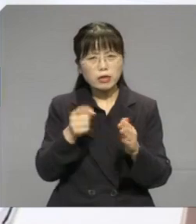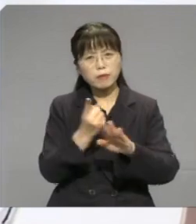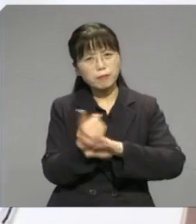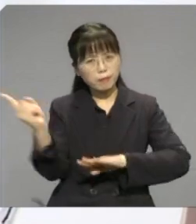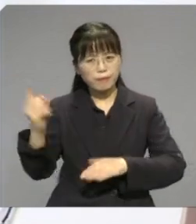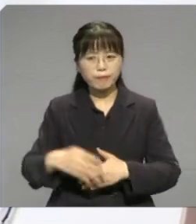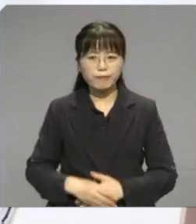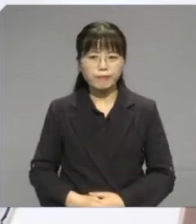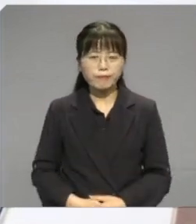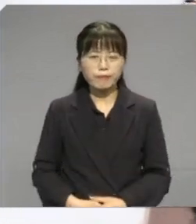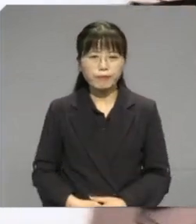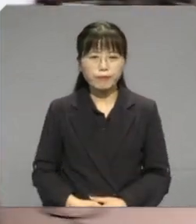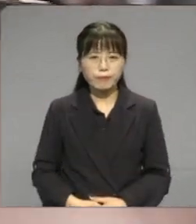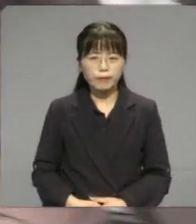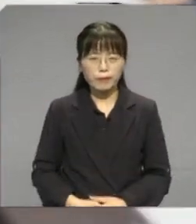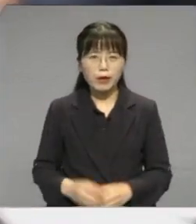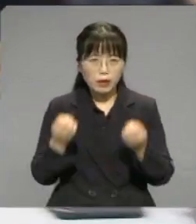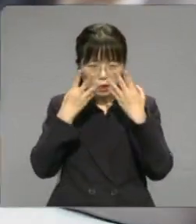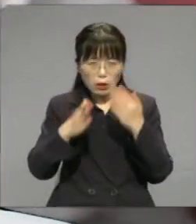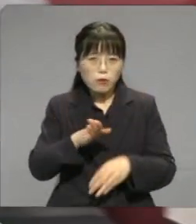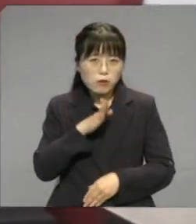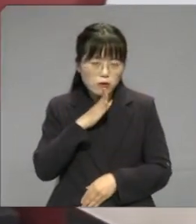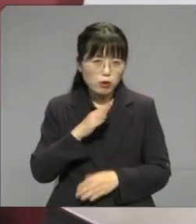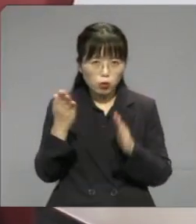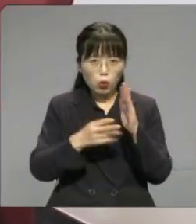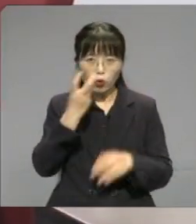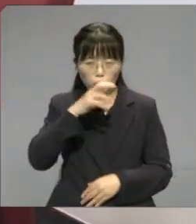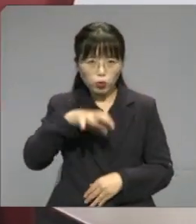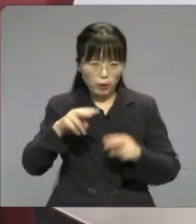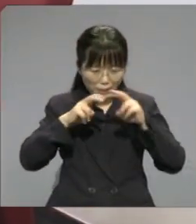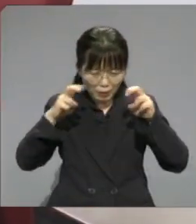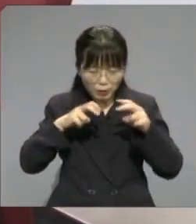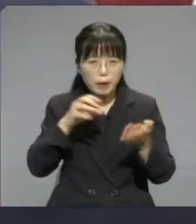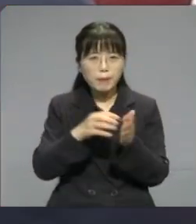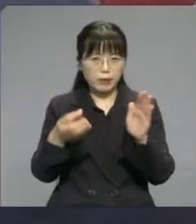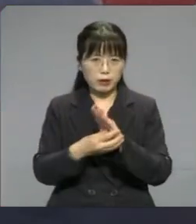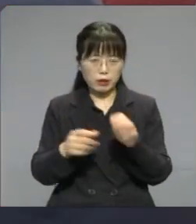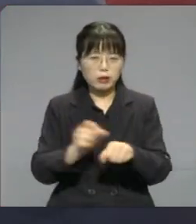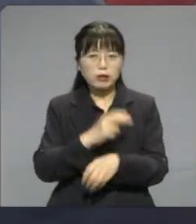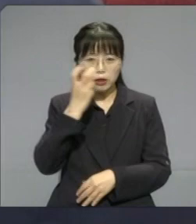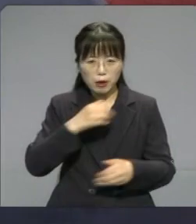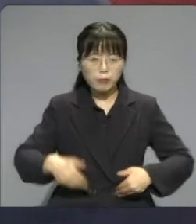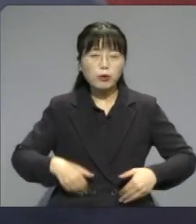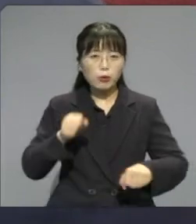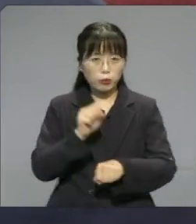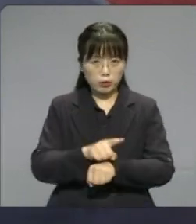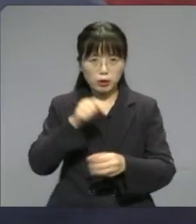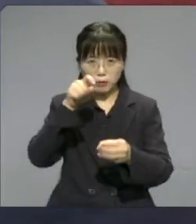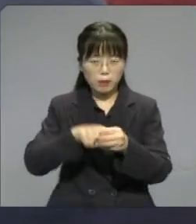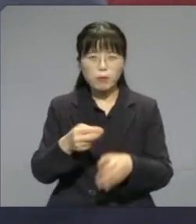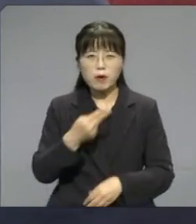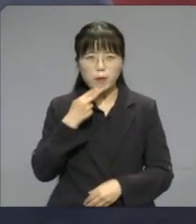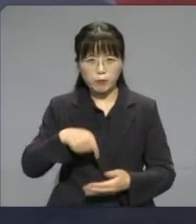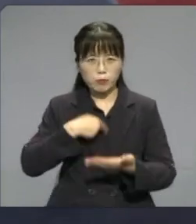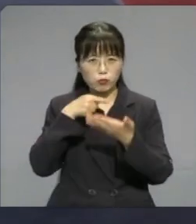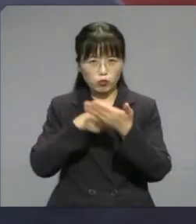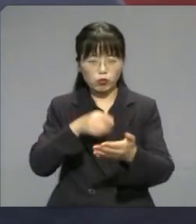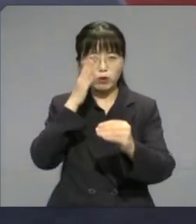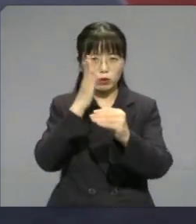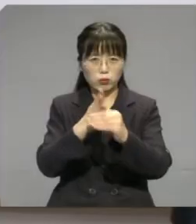거죠. 새로운 사실을 공수처가 밝혀내고 있는 만큼 특검 필요성의 명분이 없다고도 주장했습니다.